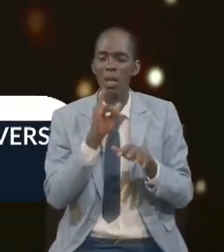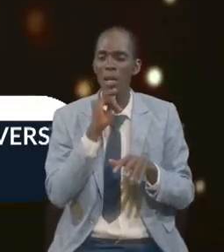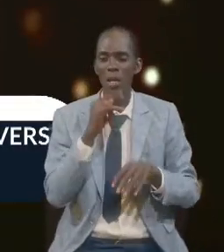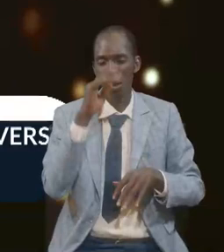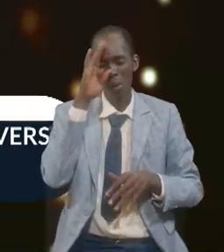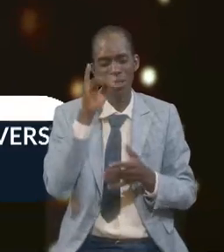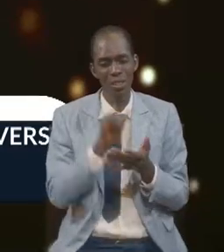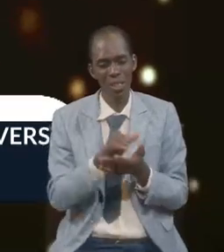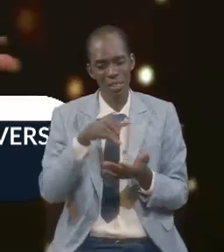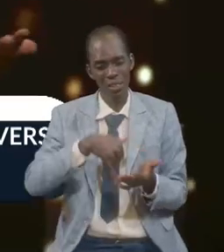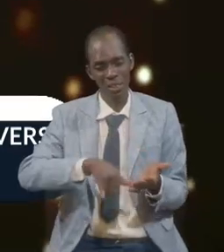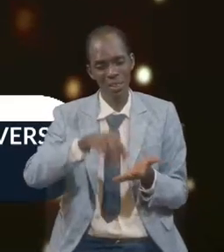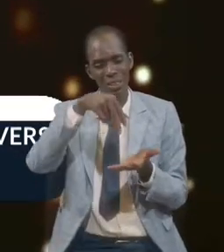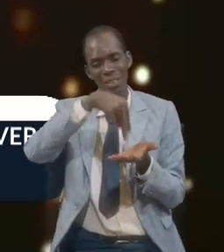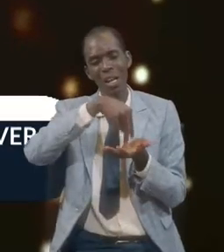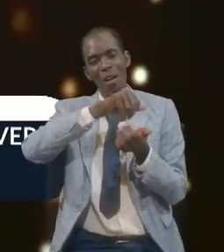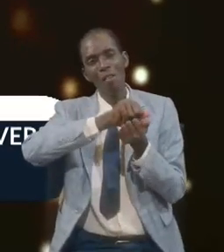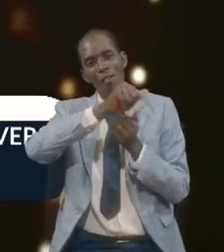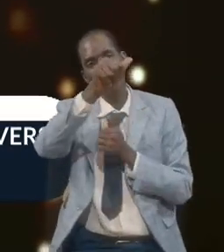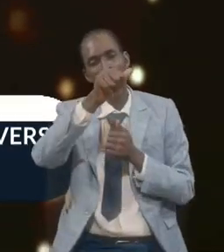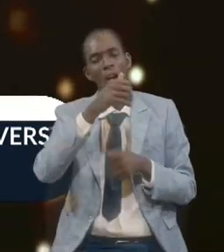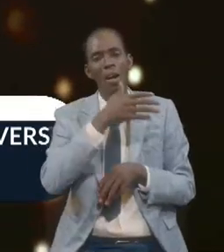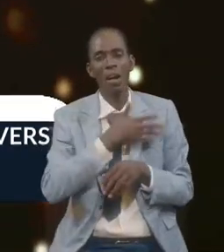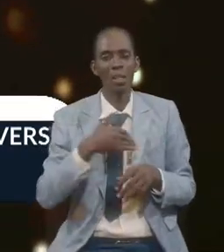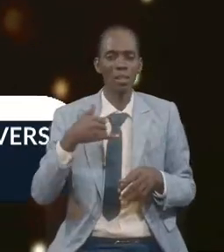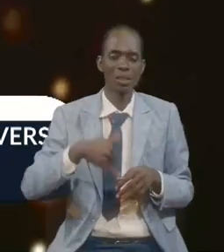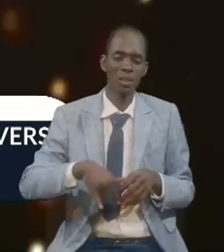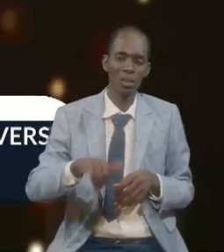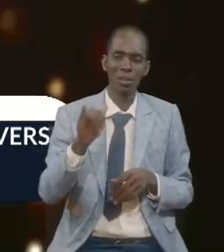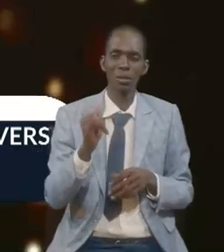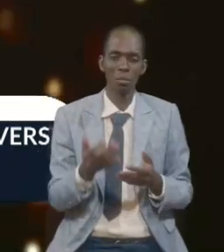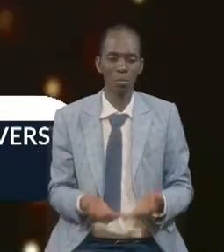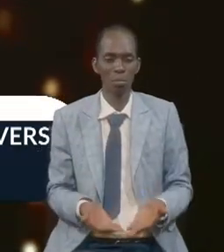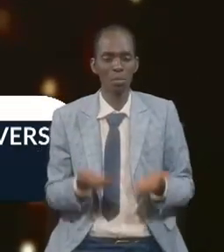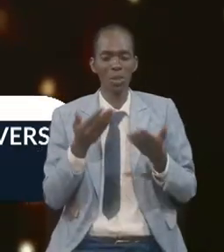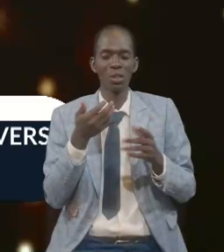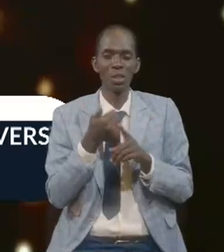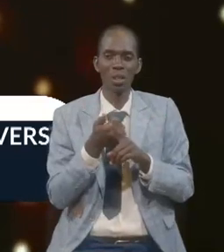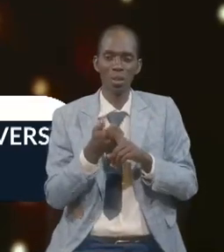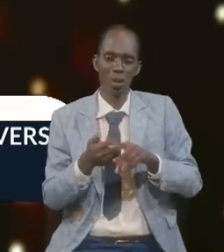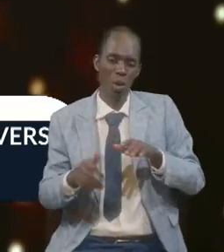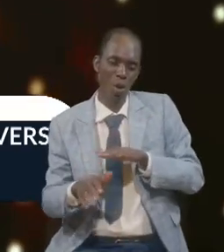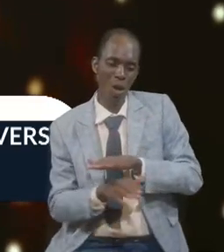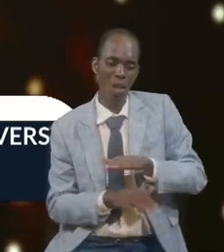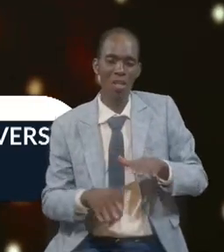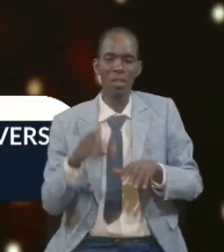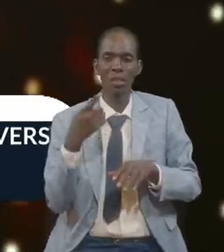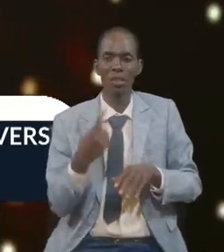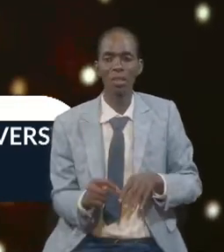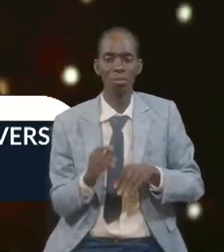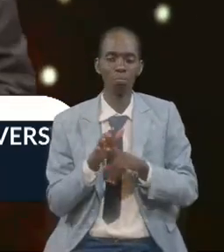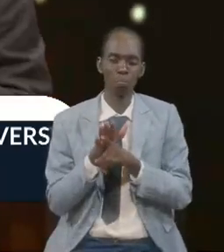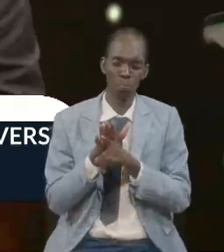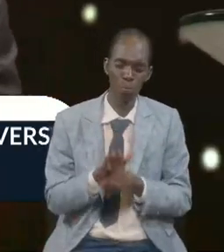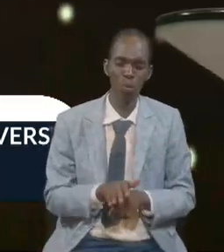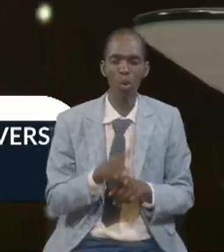qui tient ferme et qui se met au-dessus de la pression de la